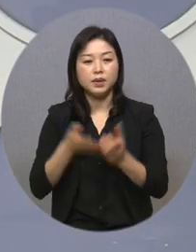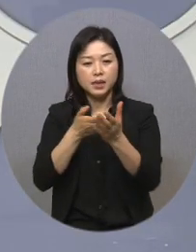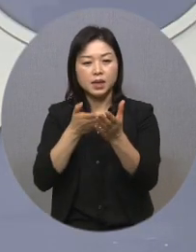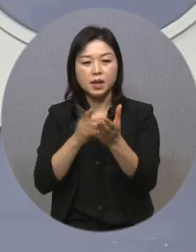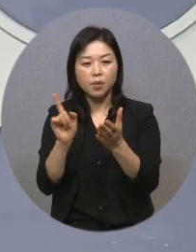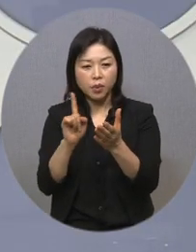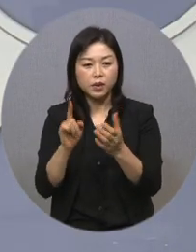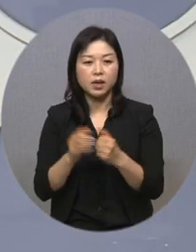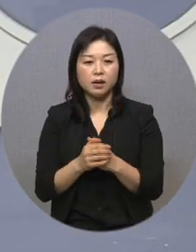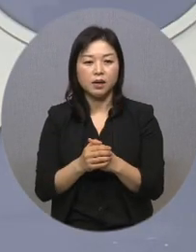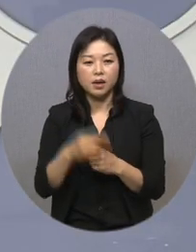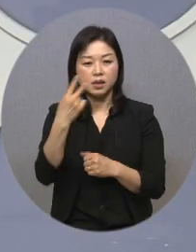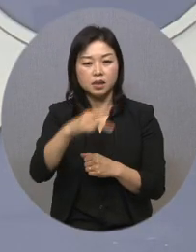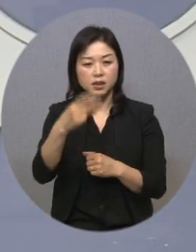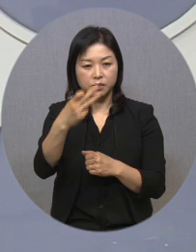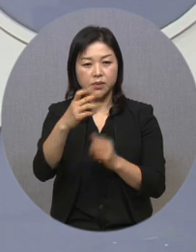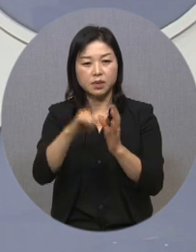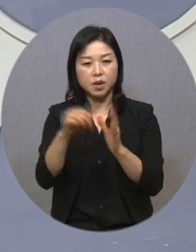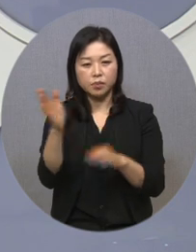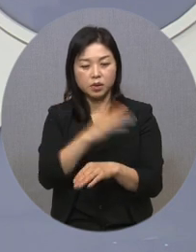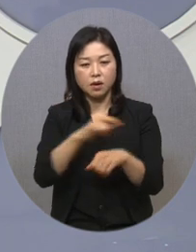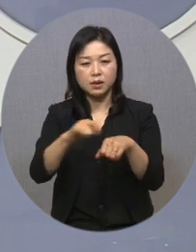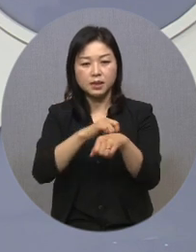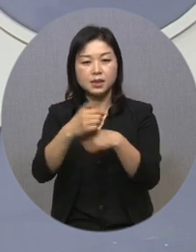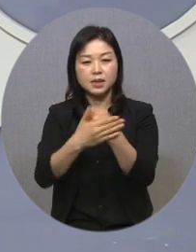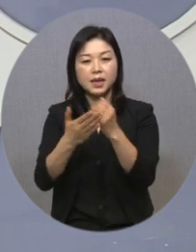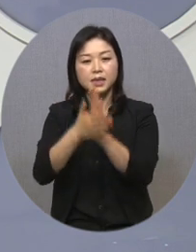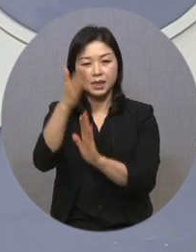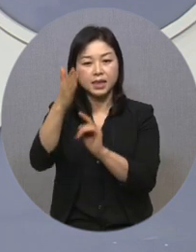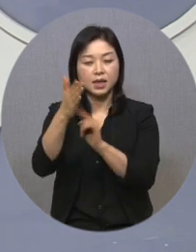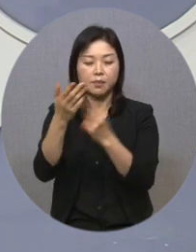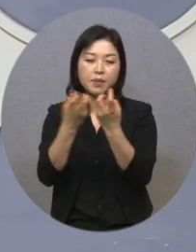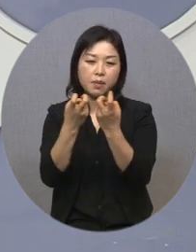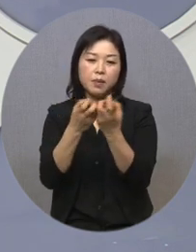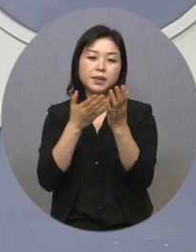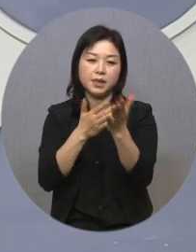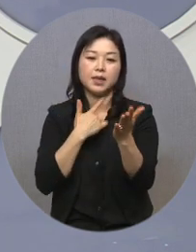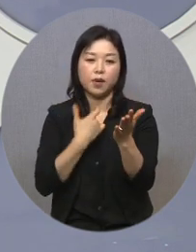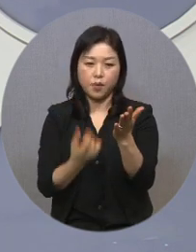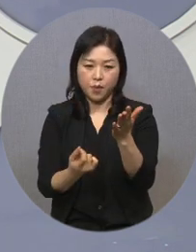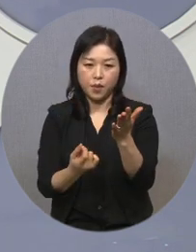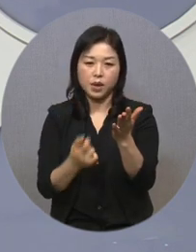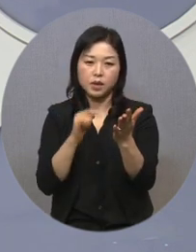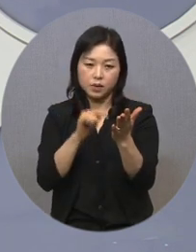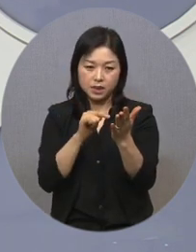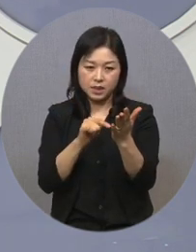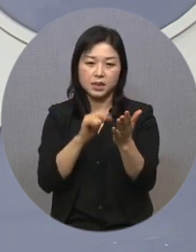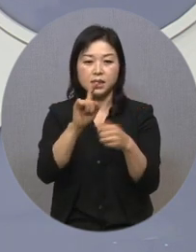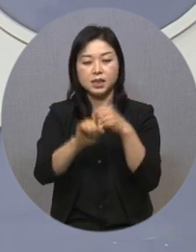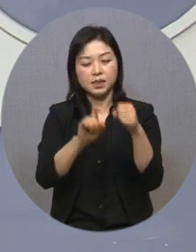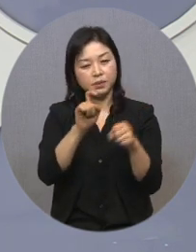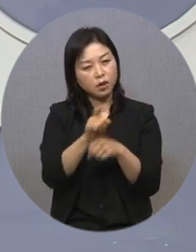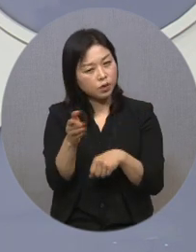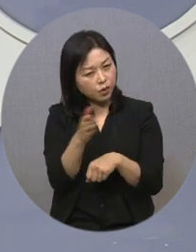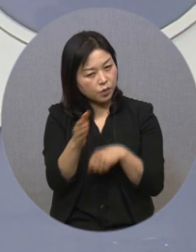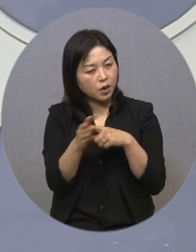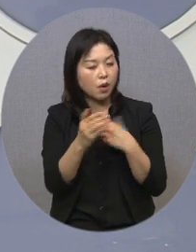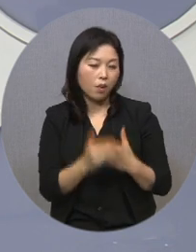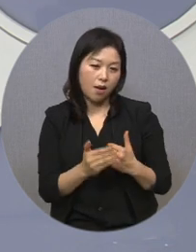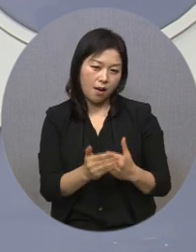거가 2013년부터 특례시라고 하는 방법들을 좀 제안했고 그것들이 한